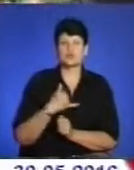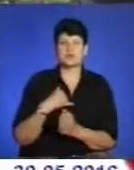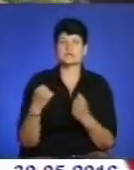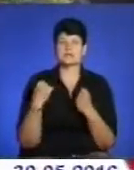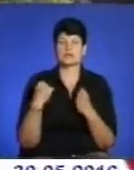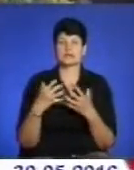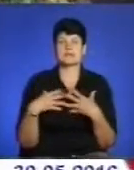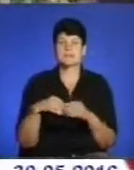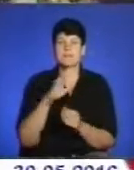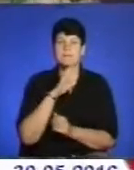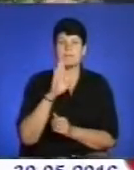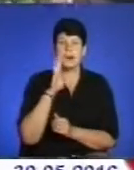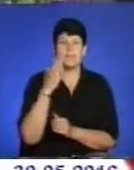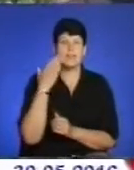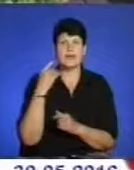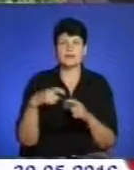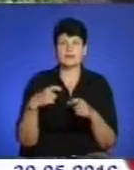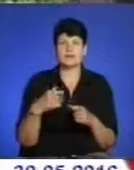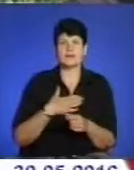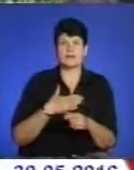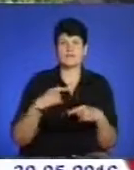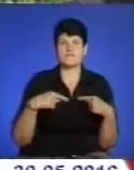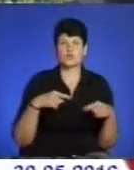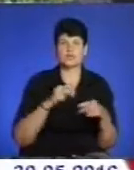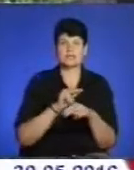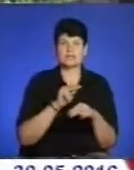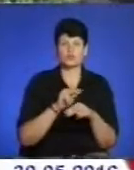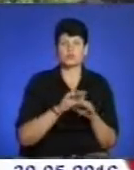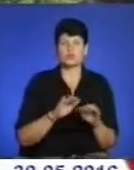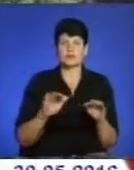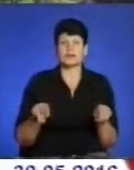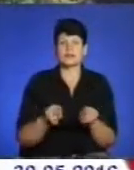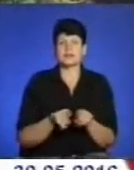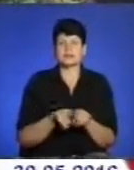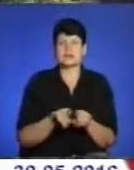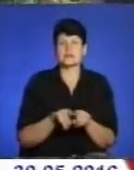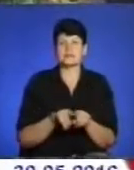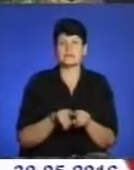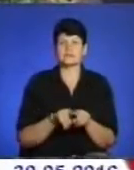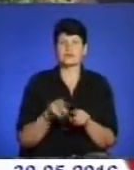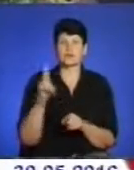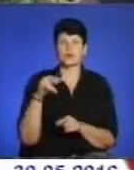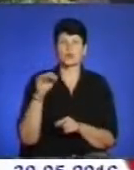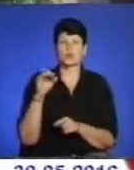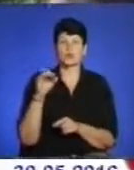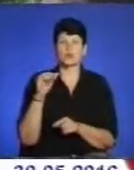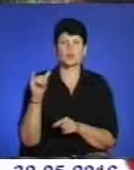йому всього 1 рік і 8 місяців, звати його Дмитрик. Отож, розкажіть ви, батько, чому сьогодні прийшли зі